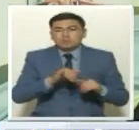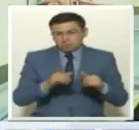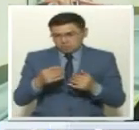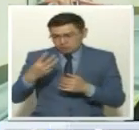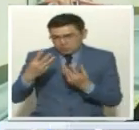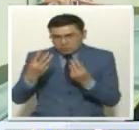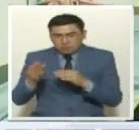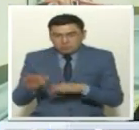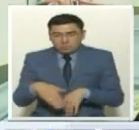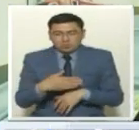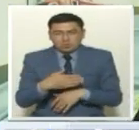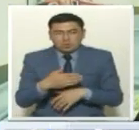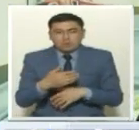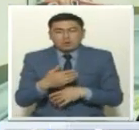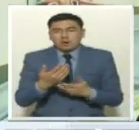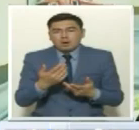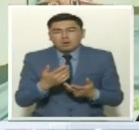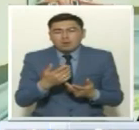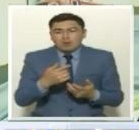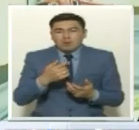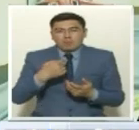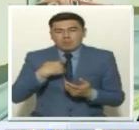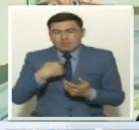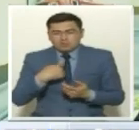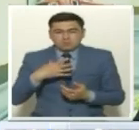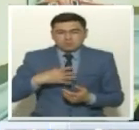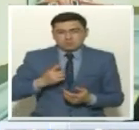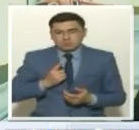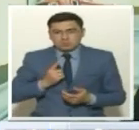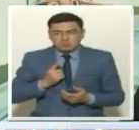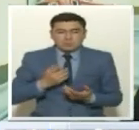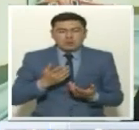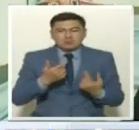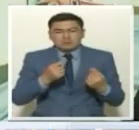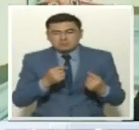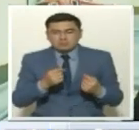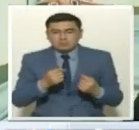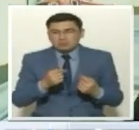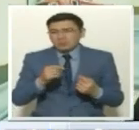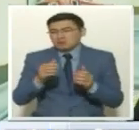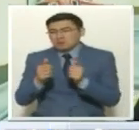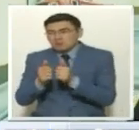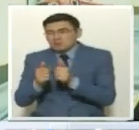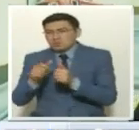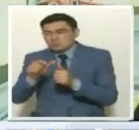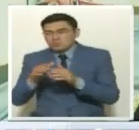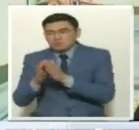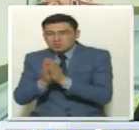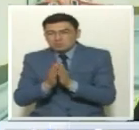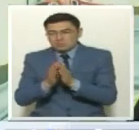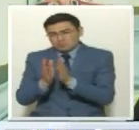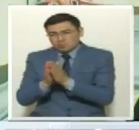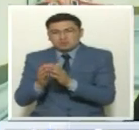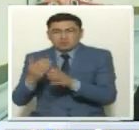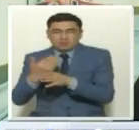mineke. Bugün oşu yerden 15-40 gün bolat. Menin sabır taqatym şydady. Men Lisa muayyilalaryna da mysal aytyp otyrman, izdep kara görek dep